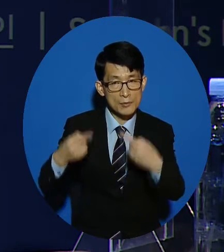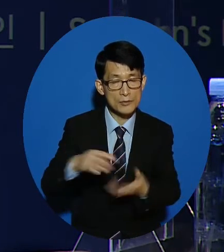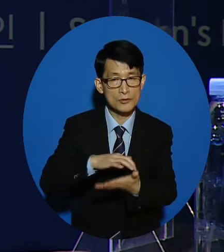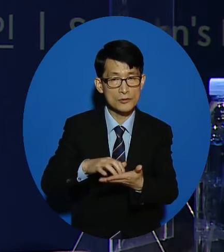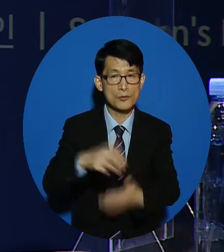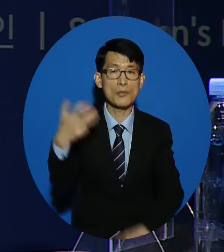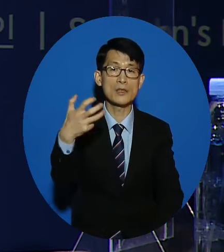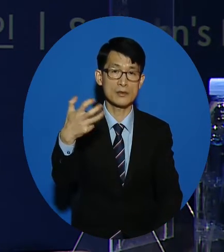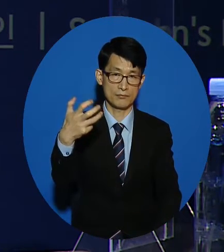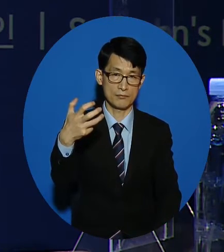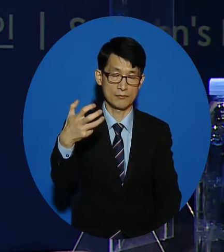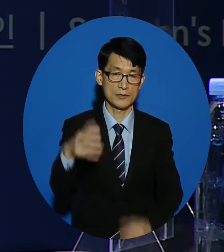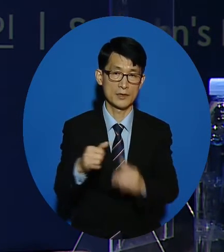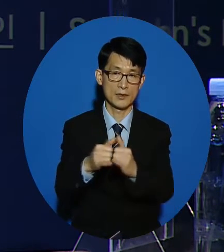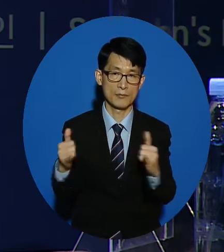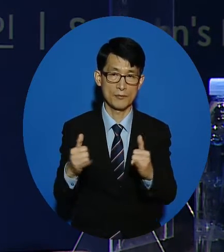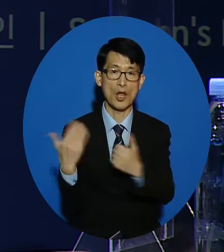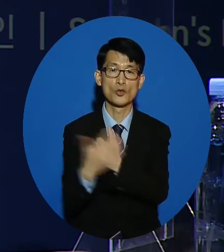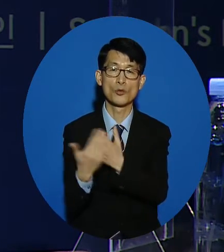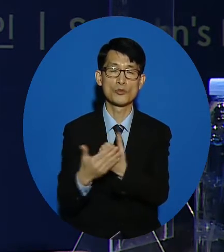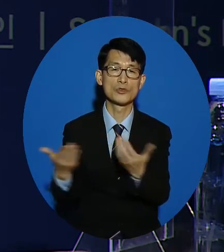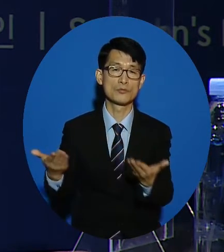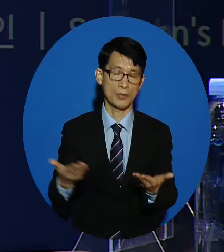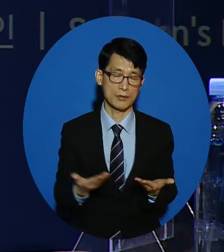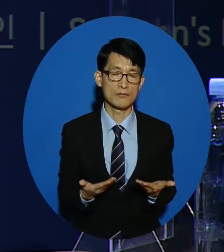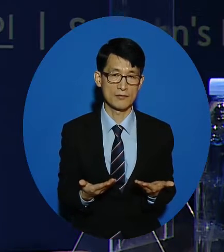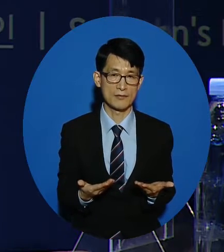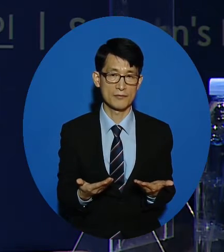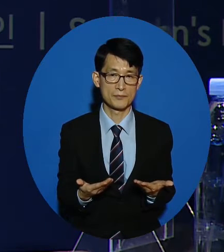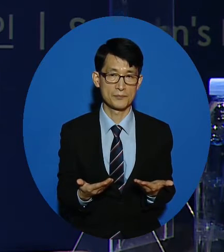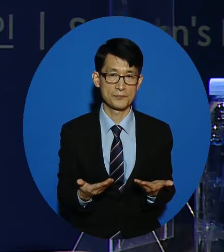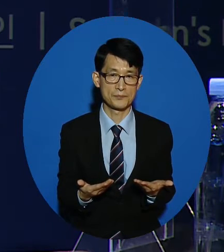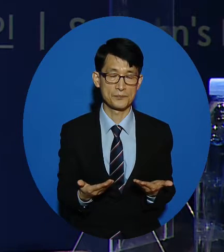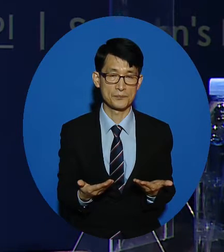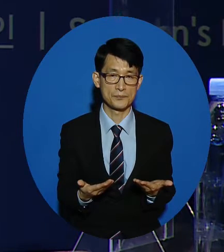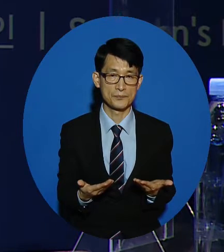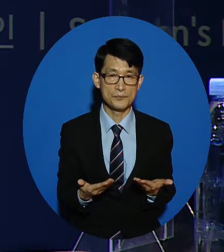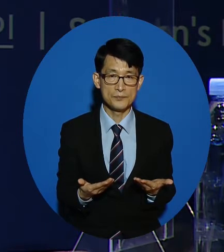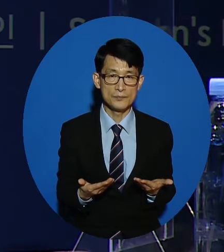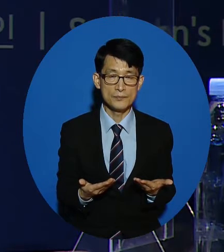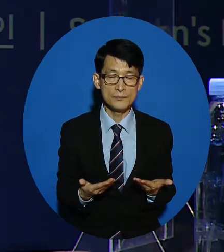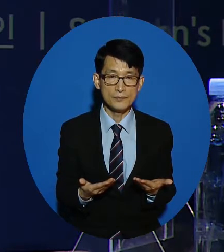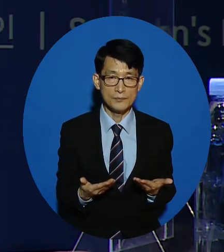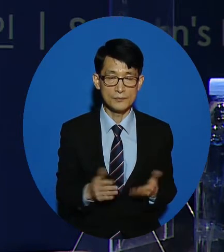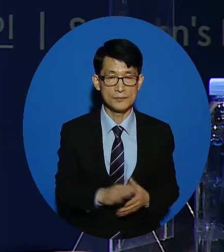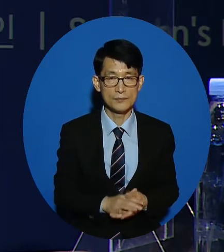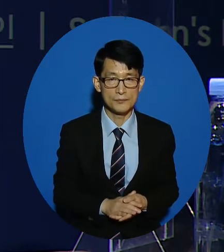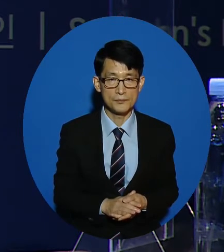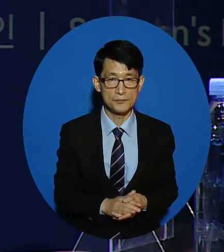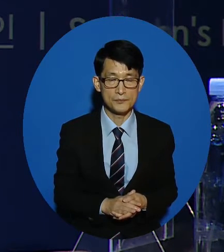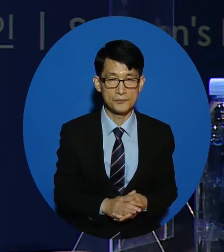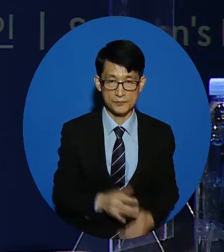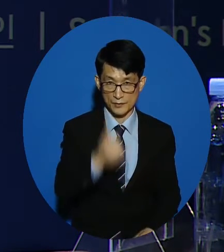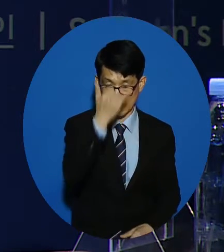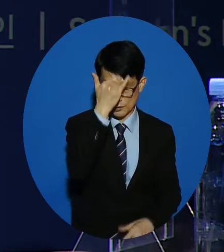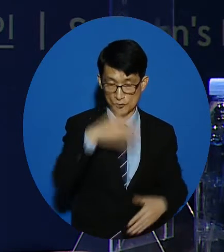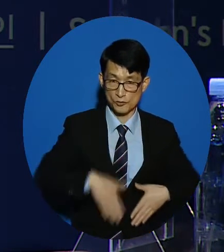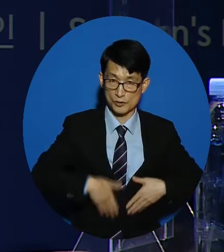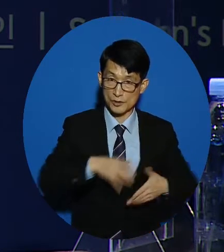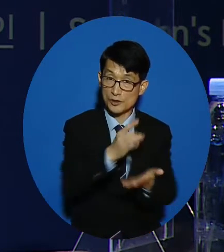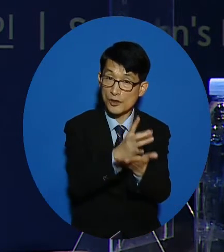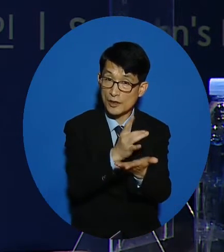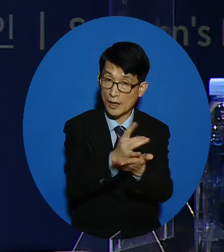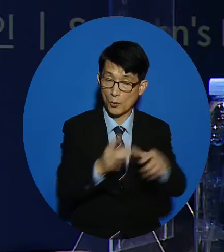와서 이 서비스를 제공받고 있다. 그렇다면은 어떻게 보면은 충남 천안에